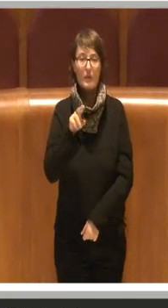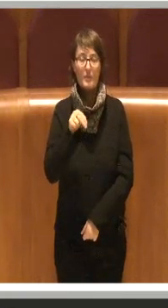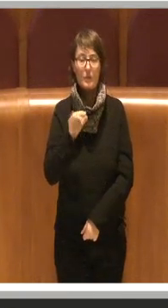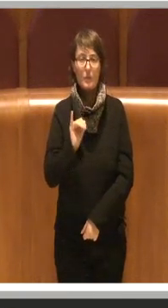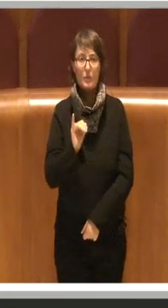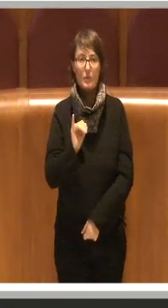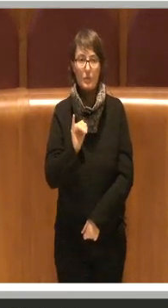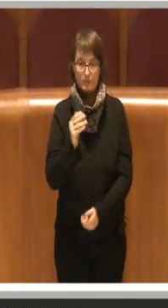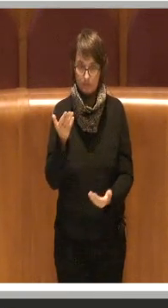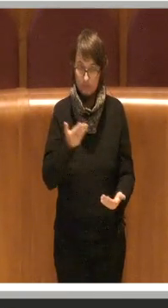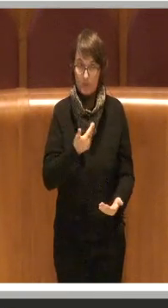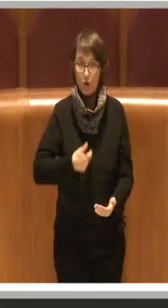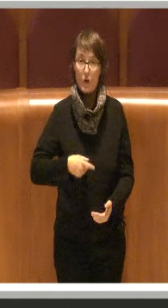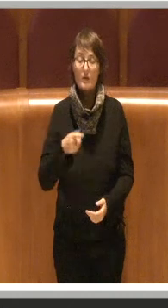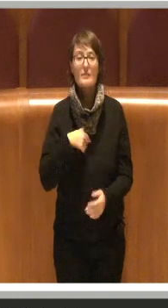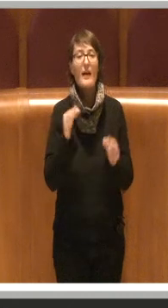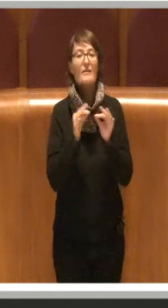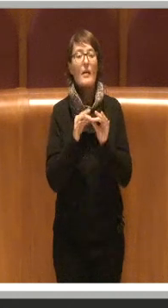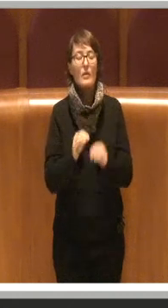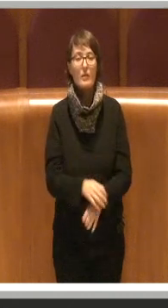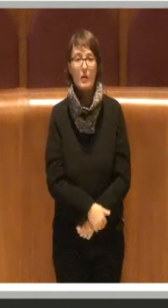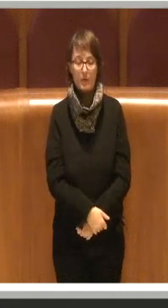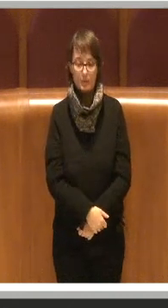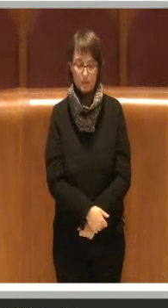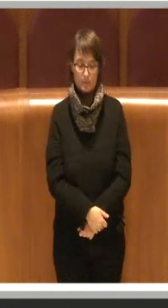Mennuni, prego, consigliera. Favorevole.